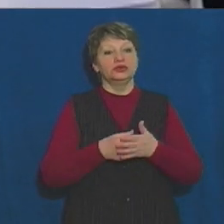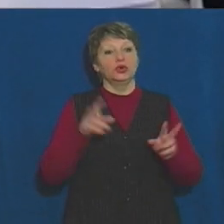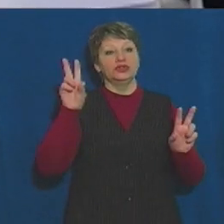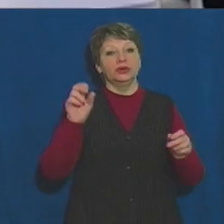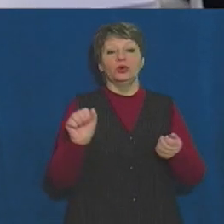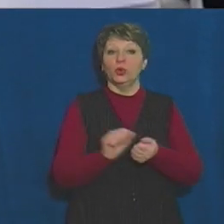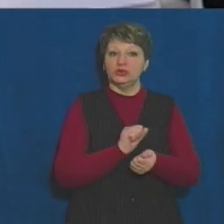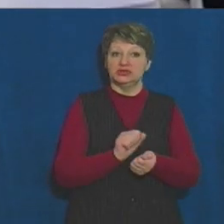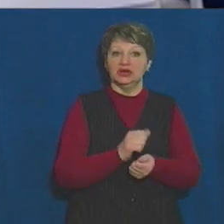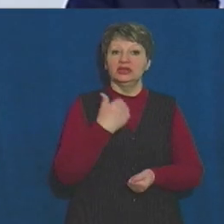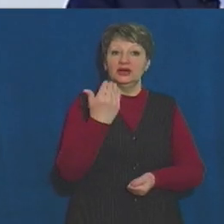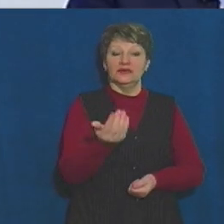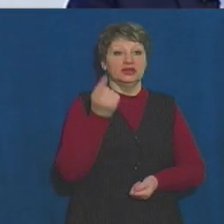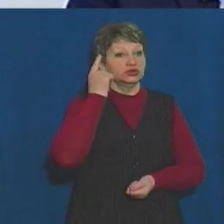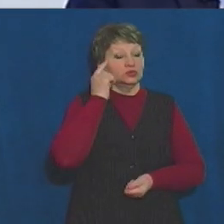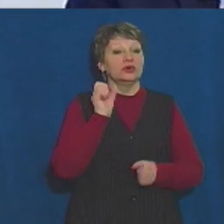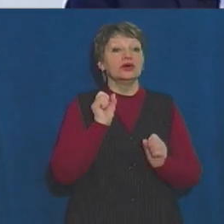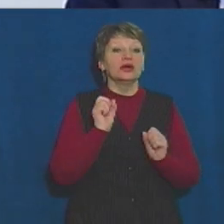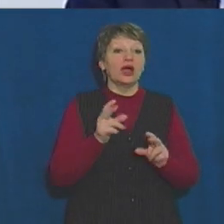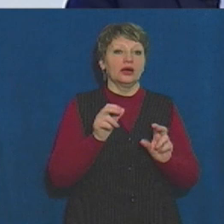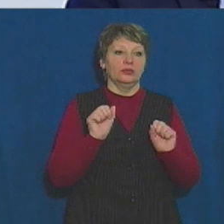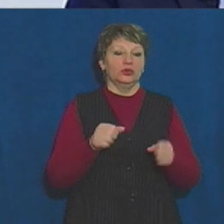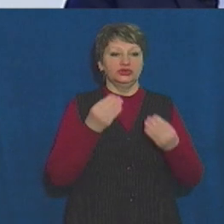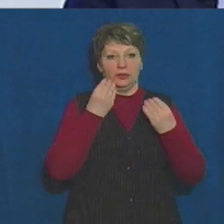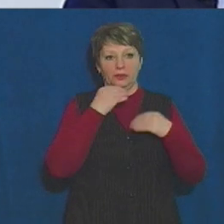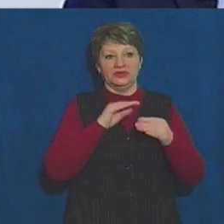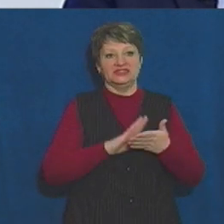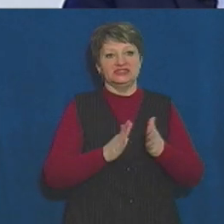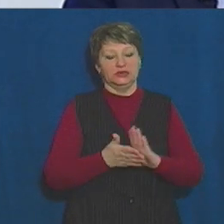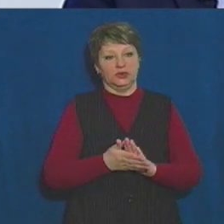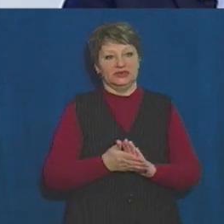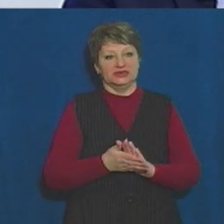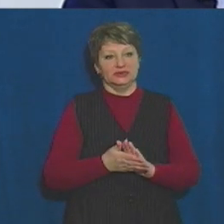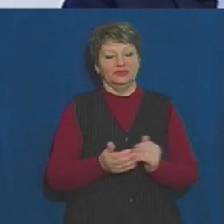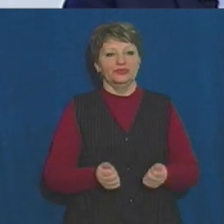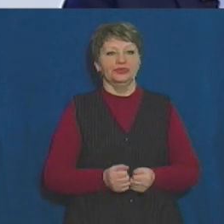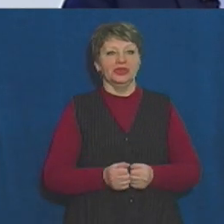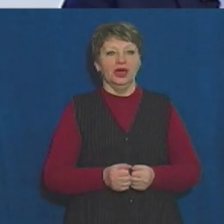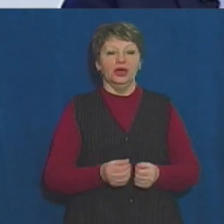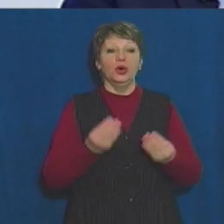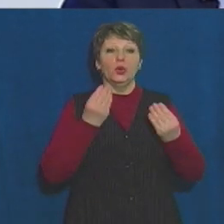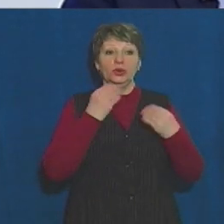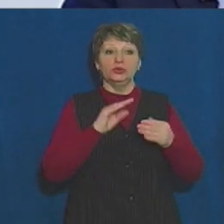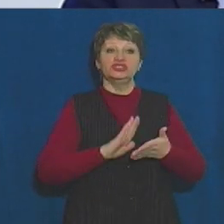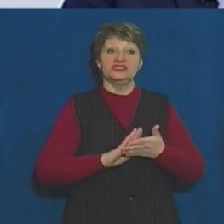думку, як можливо поліпшити ситуацію? Ну, ситуацію поліпшити однозначно,